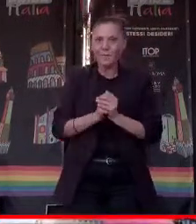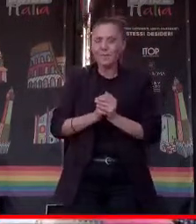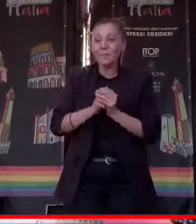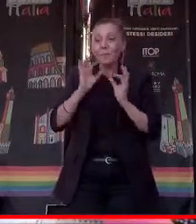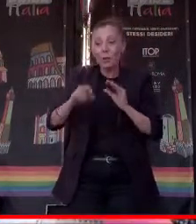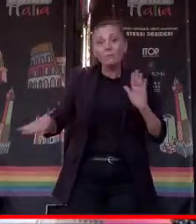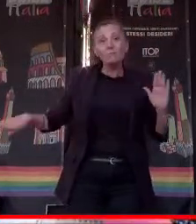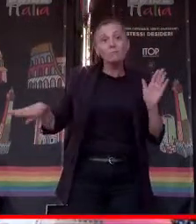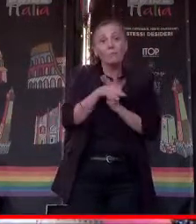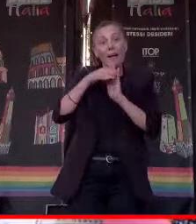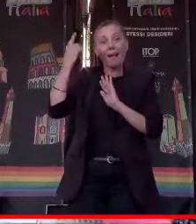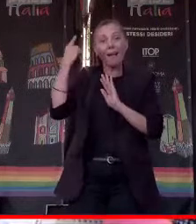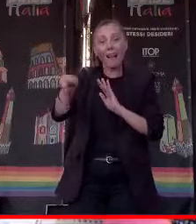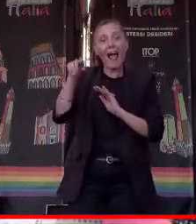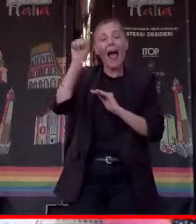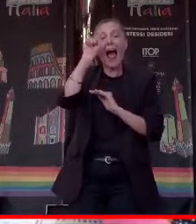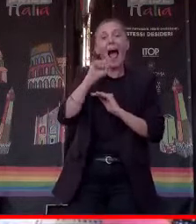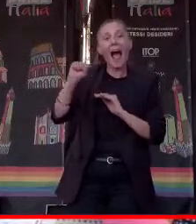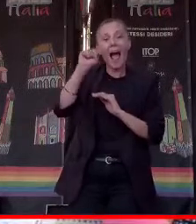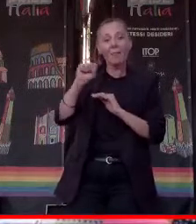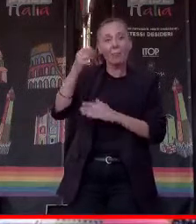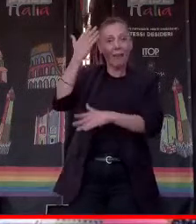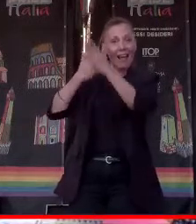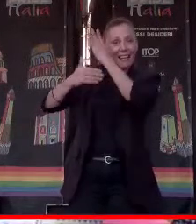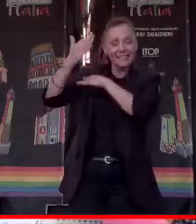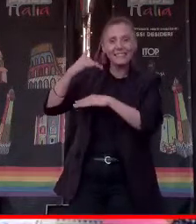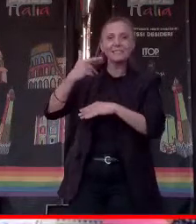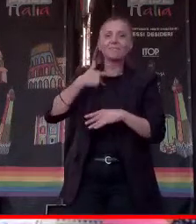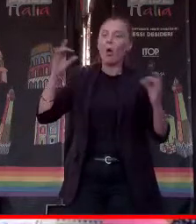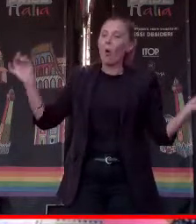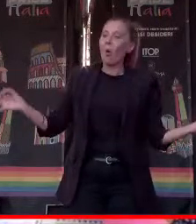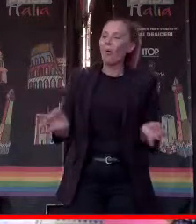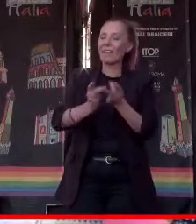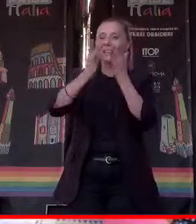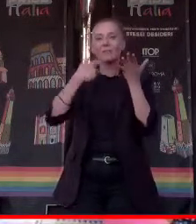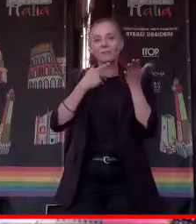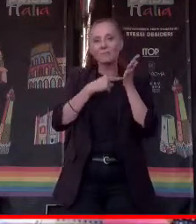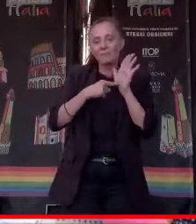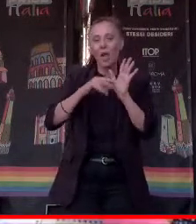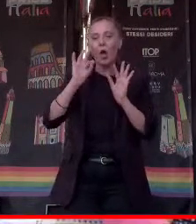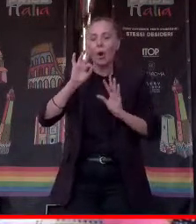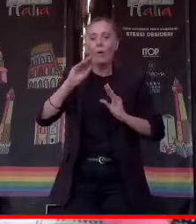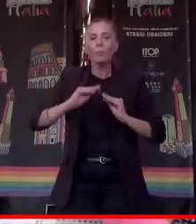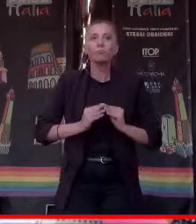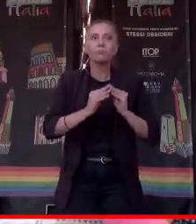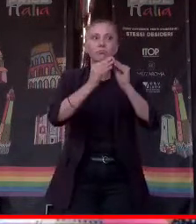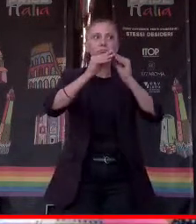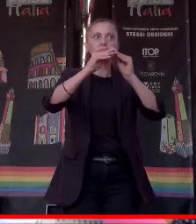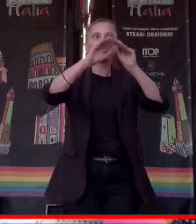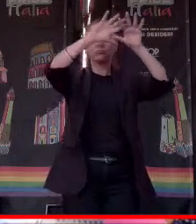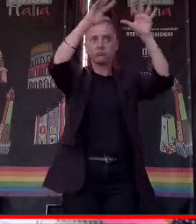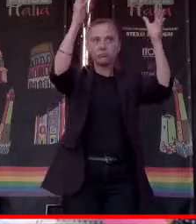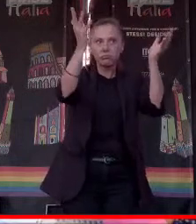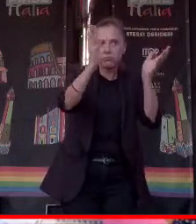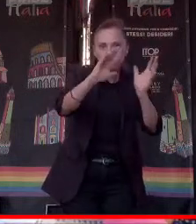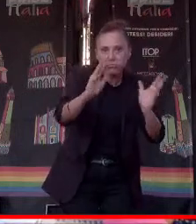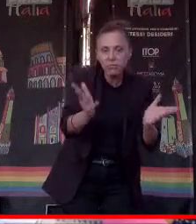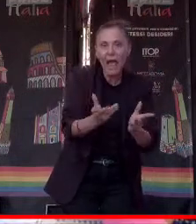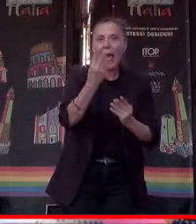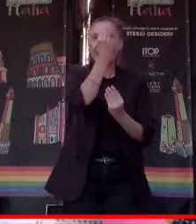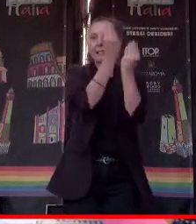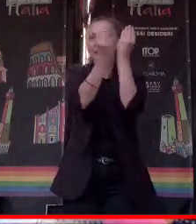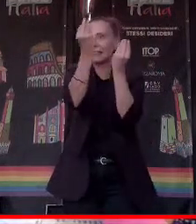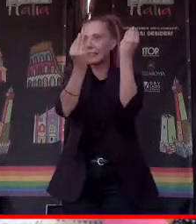dall'Appia Antica, e mi farà piacere un'altra occasione farvi vedere che cosa hanno fatto con le ricostruzioni tattiche di Cecilia Metella, piuttosto